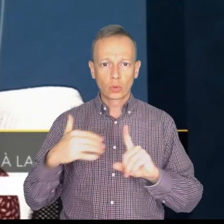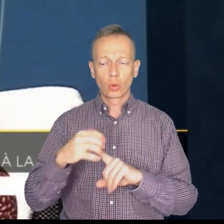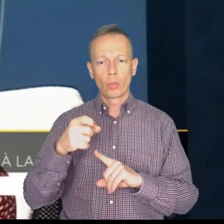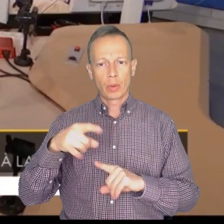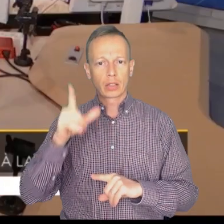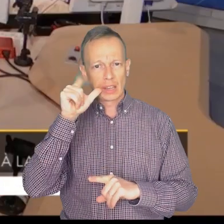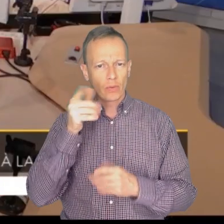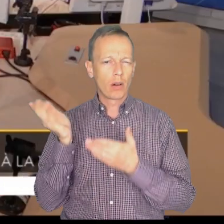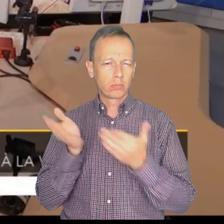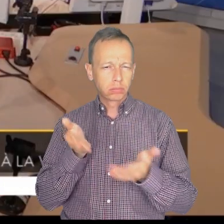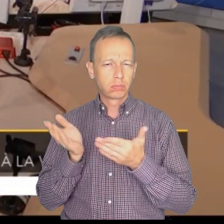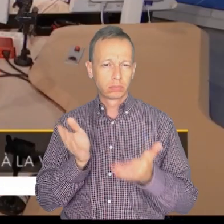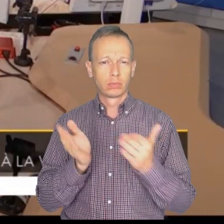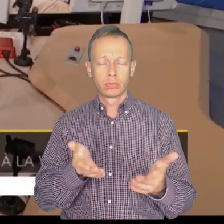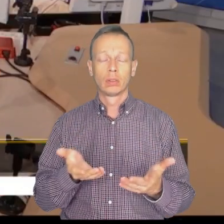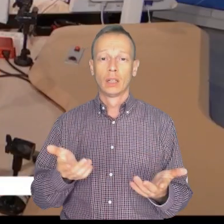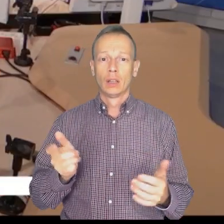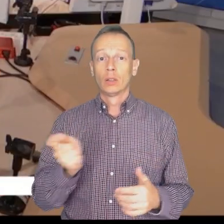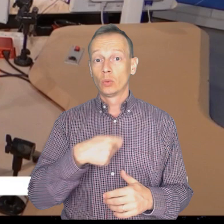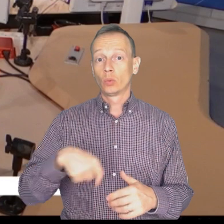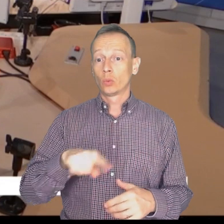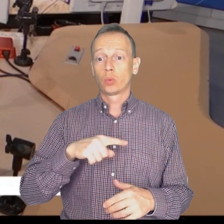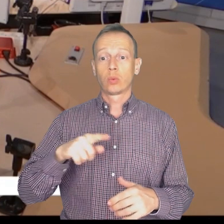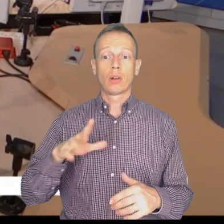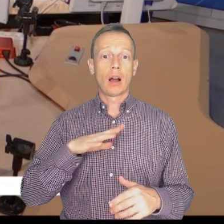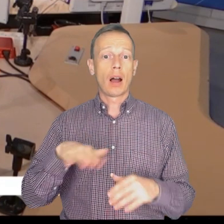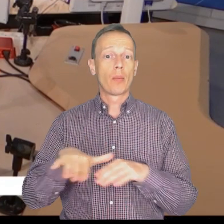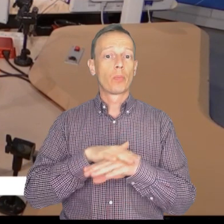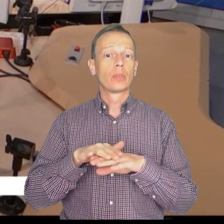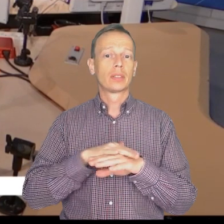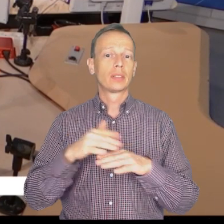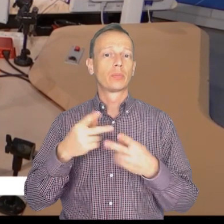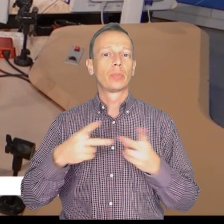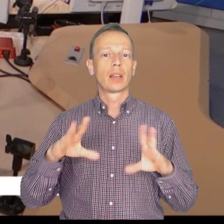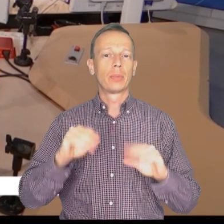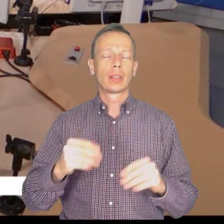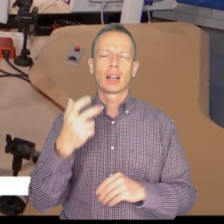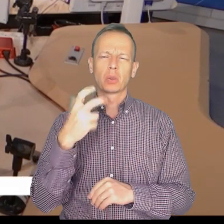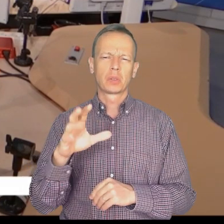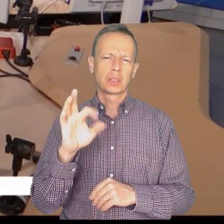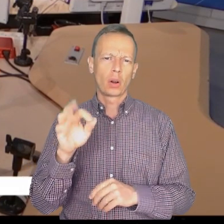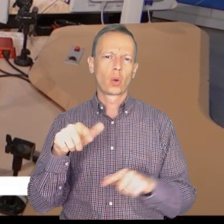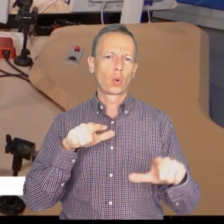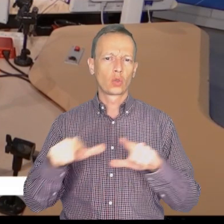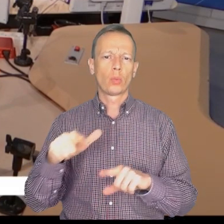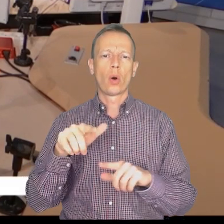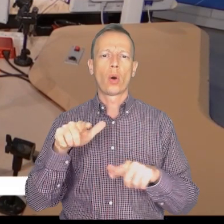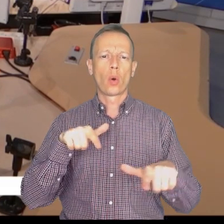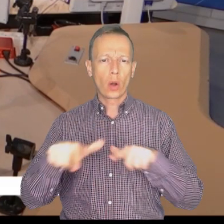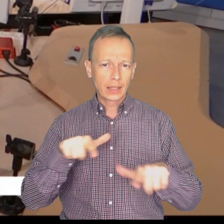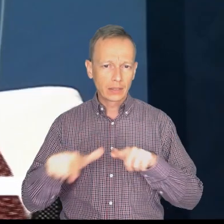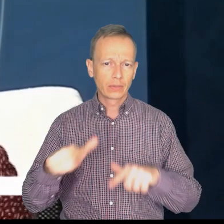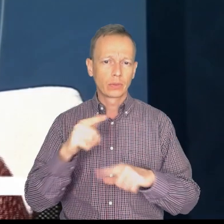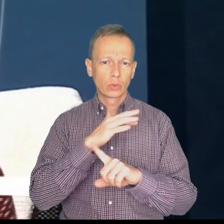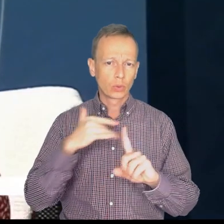souligner. Donc nous, on table dans la politique publique de l'habitat sur une production annuelle autour de 350 logements locatifs sociaux. Mais ça ne suffira